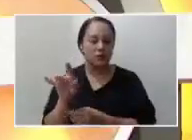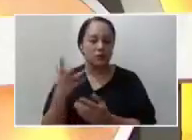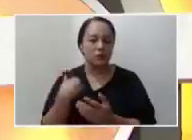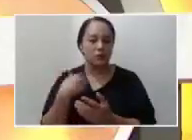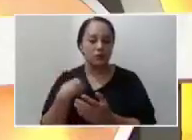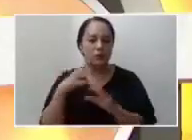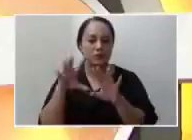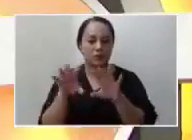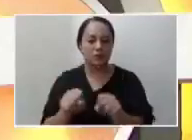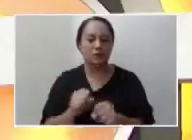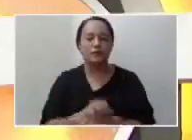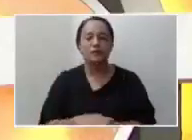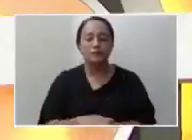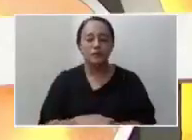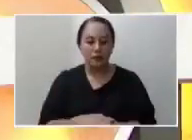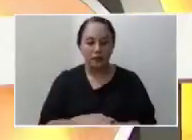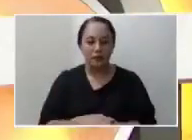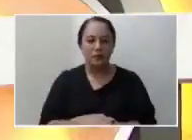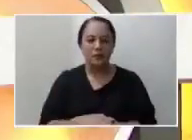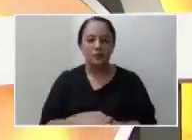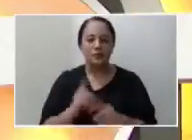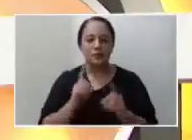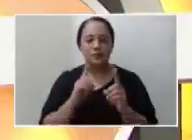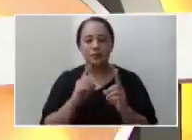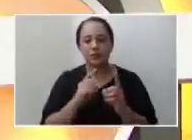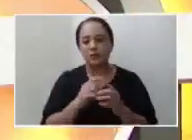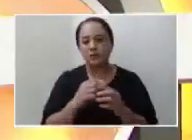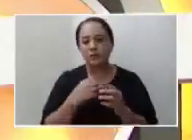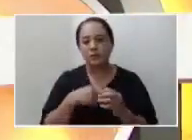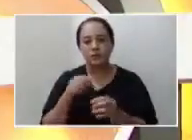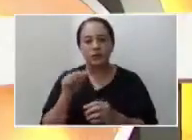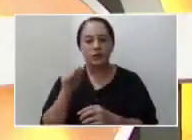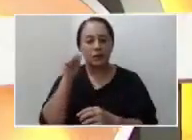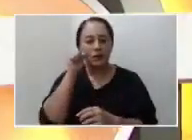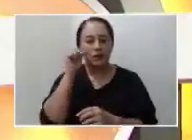Good morning po, USec. Gani Orot, Dayan Kerer po. Magandang umaga.